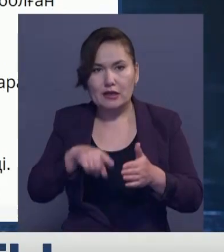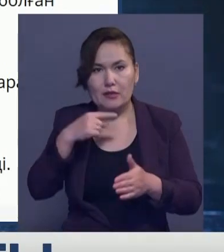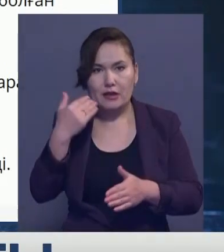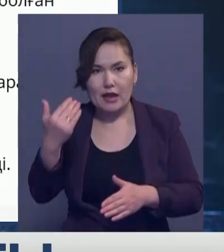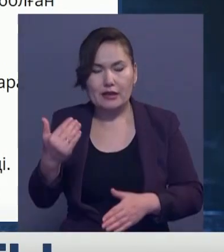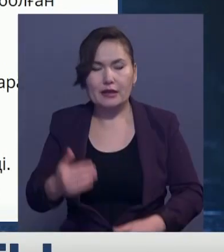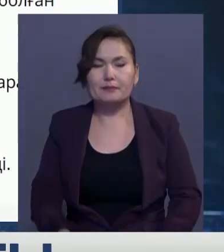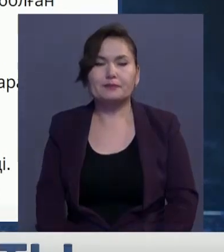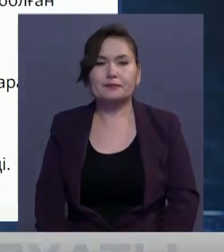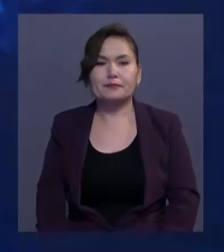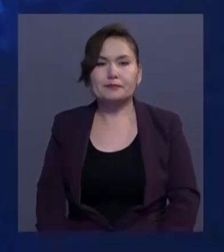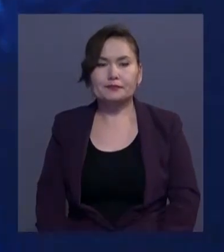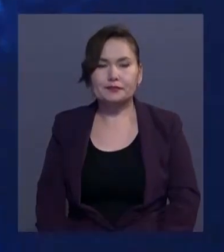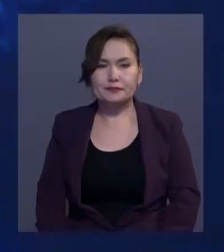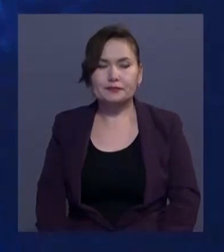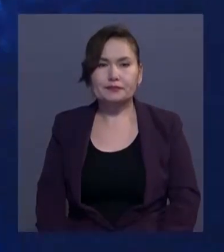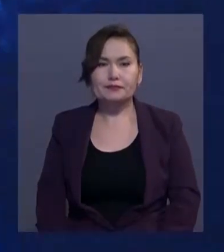білдірді.